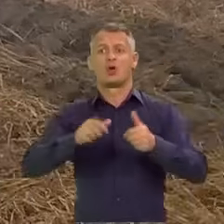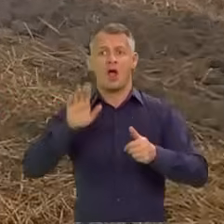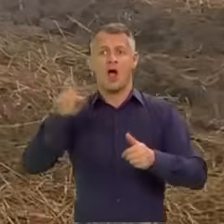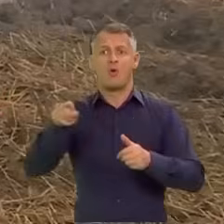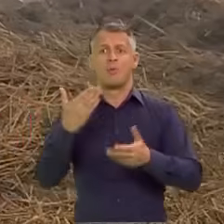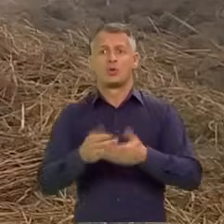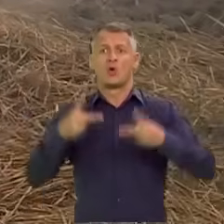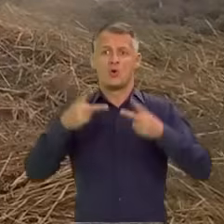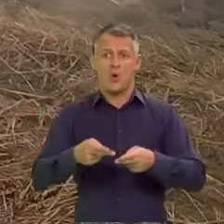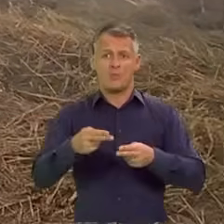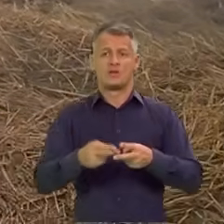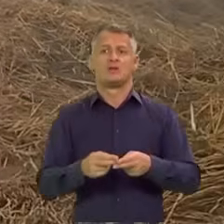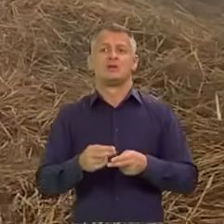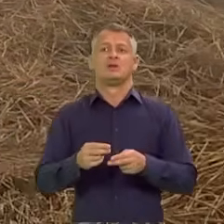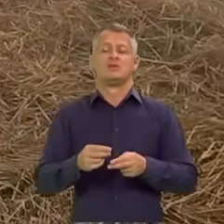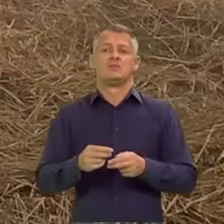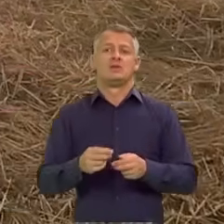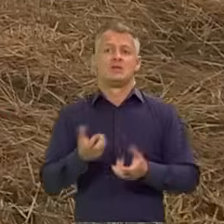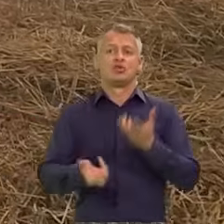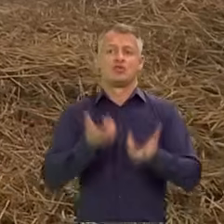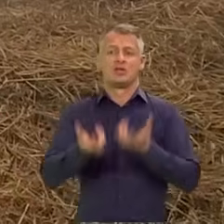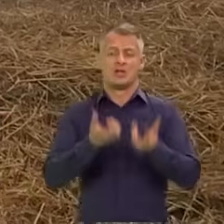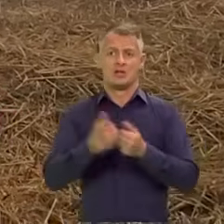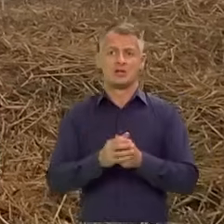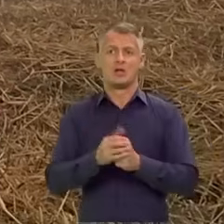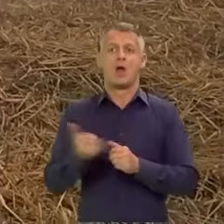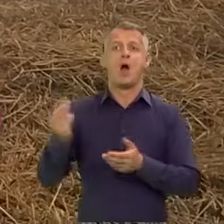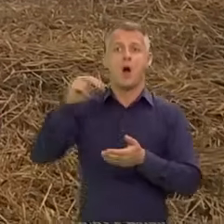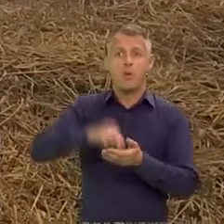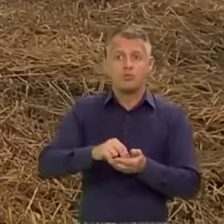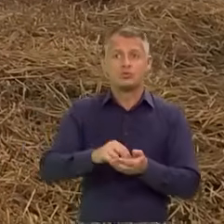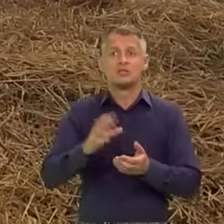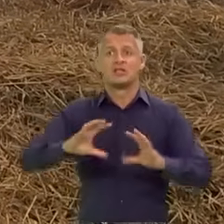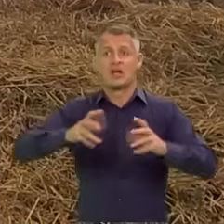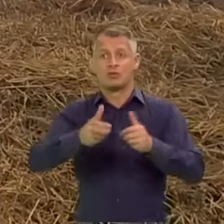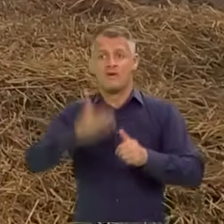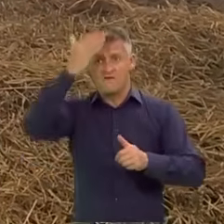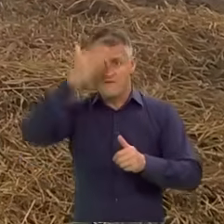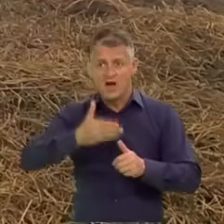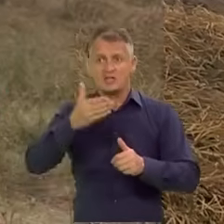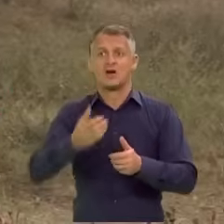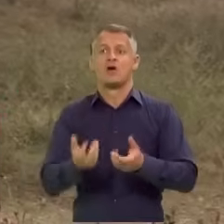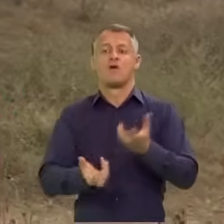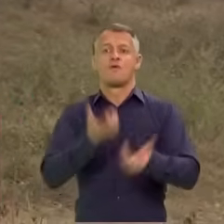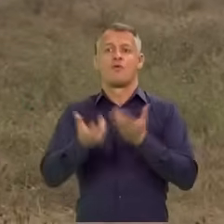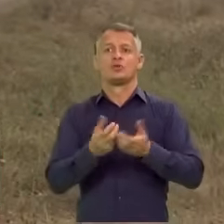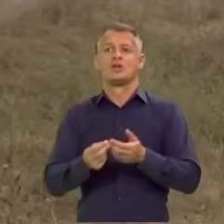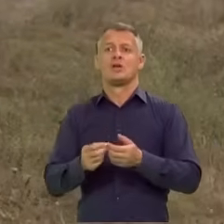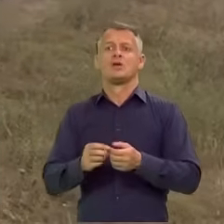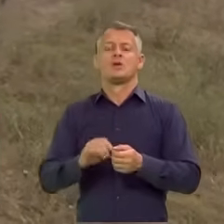ca să oprească extinderea incendiilor. Au scos utilajele înaintea focului și au tras brazde pentru a-l opri.